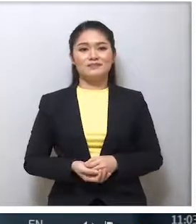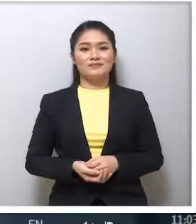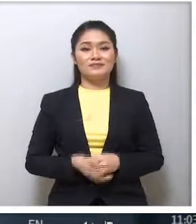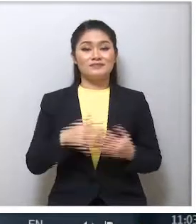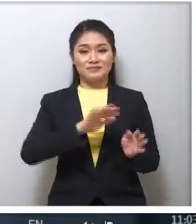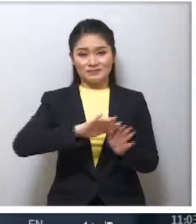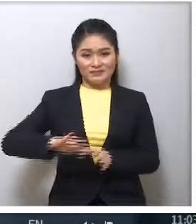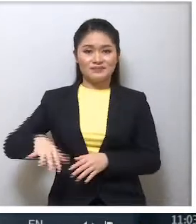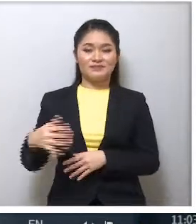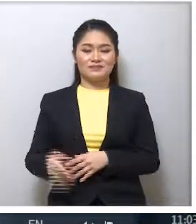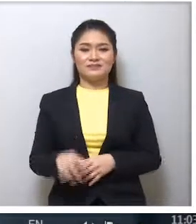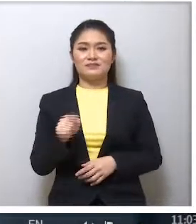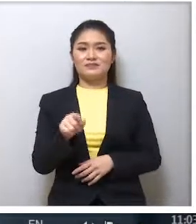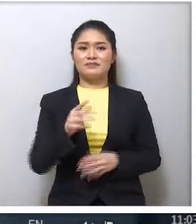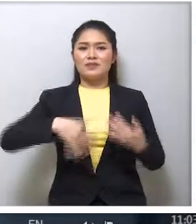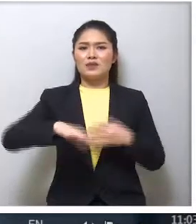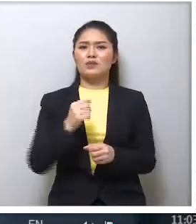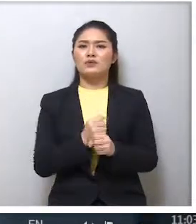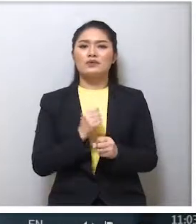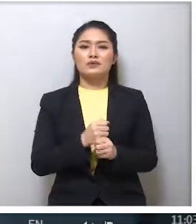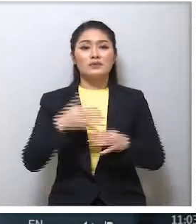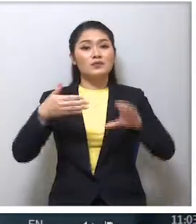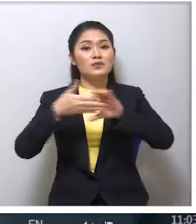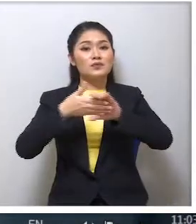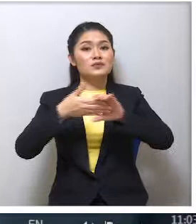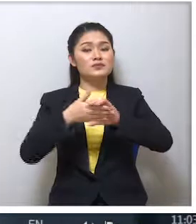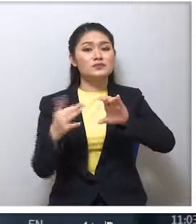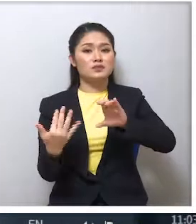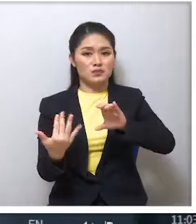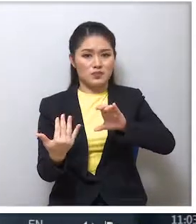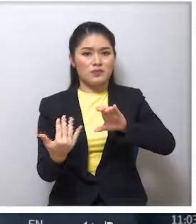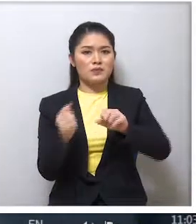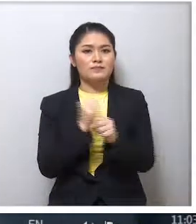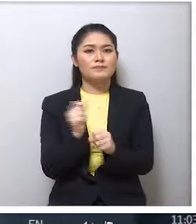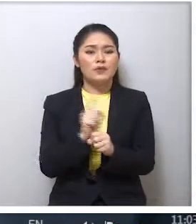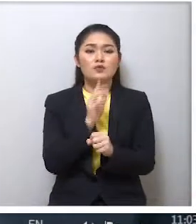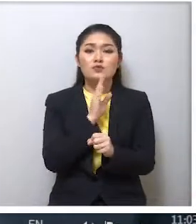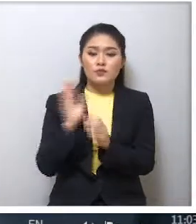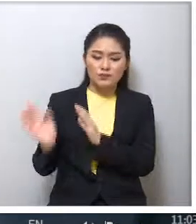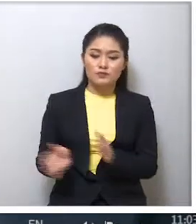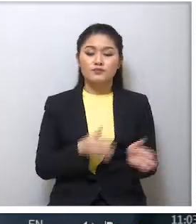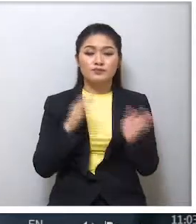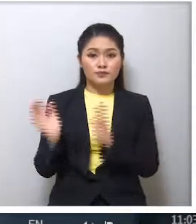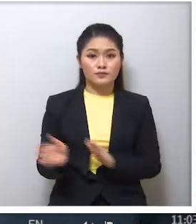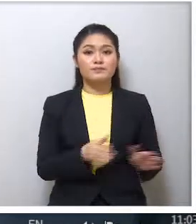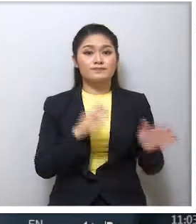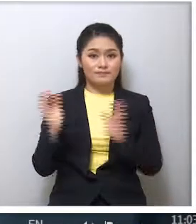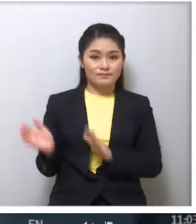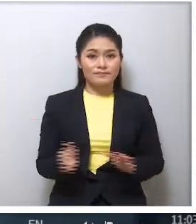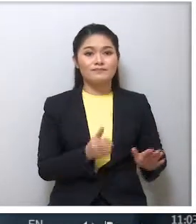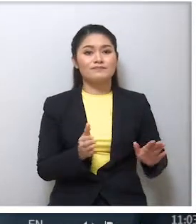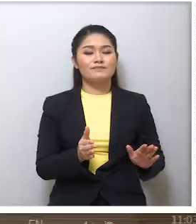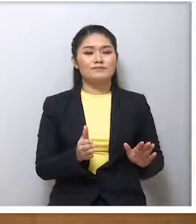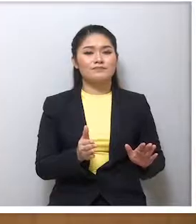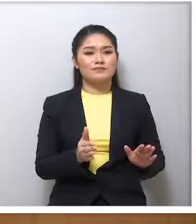จากนั้นตรงนี้พวกเราจะต้องไปสร้างโฟลเดอร์ไว้รอเนื่องจากว่าเวลาเขาเรนเดอร์เนี่ยเขาจะ